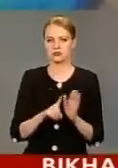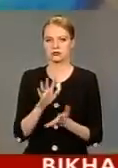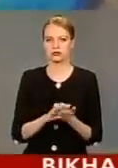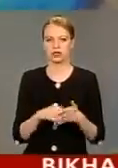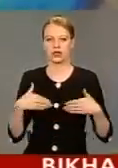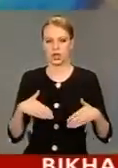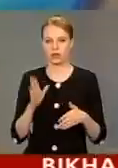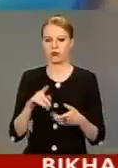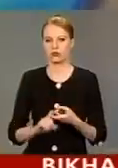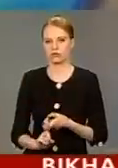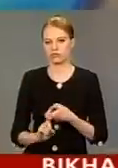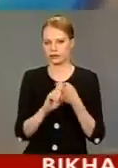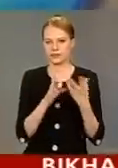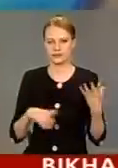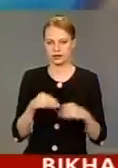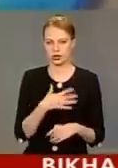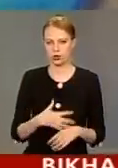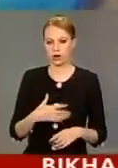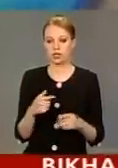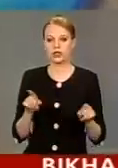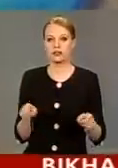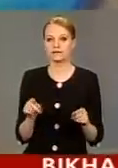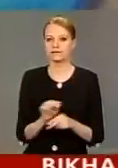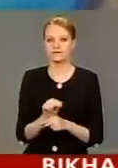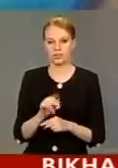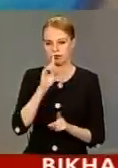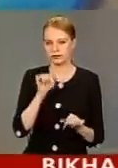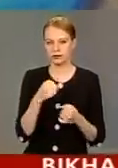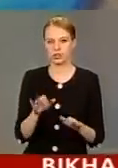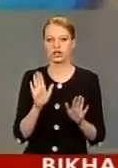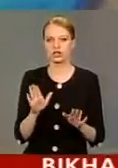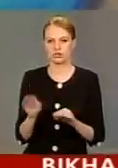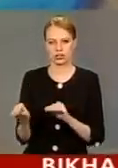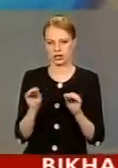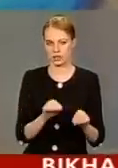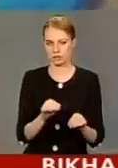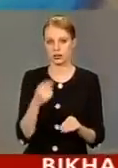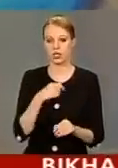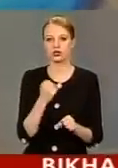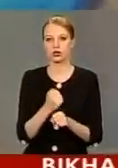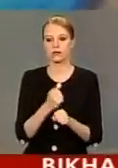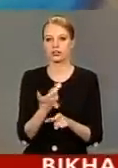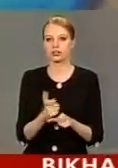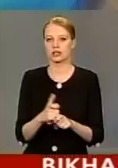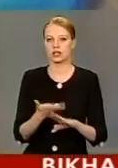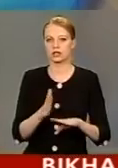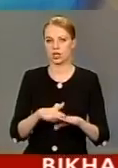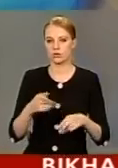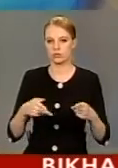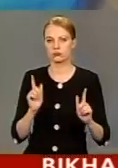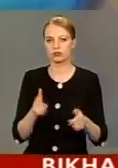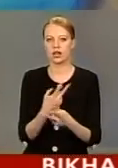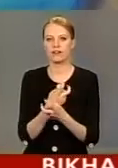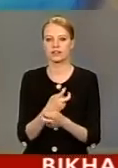а за ними послідовно і інші органи. Вилікувати хворобу неможливо, тільки трансплантація. Зробити надскладну операцію готові